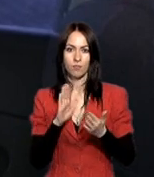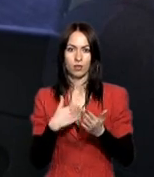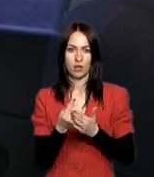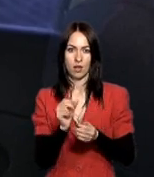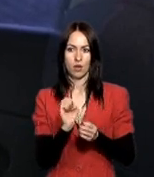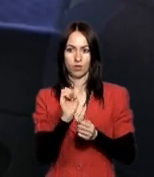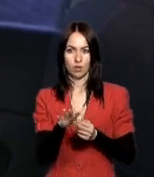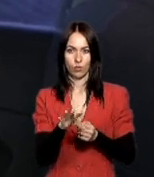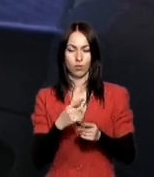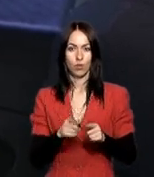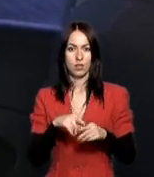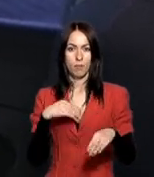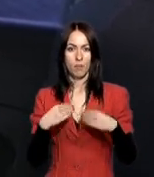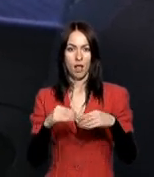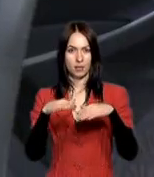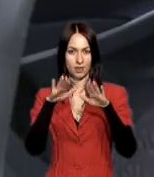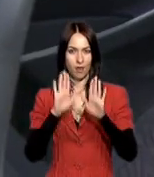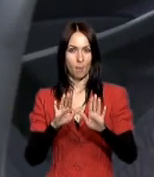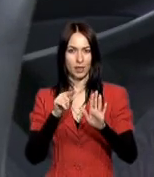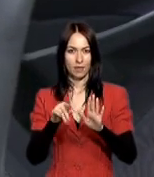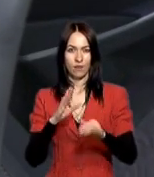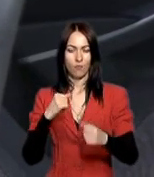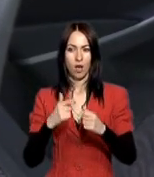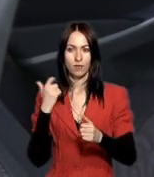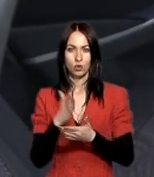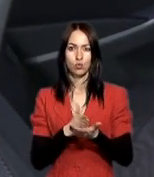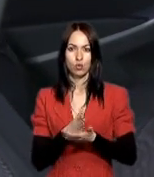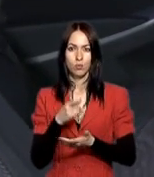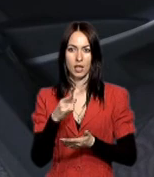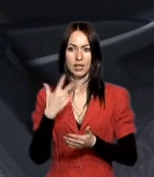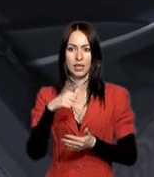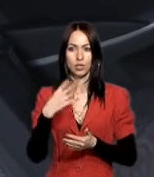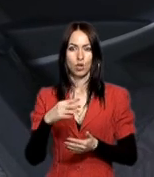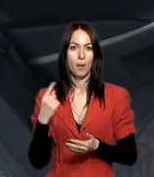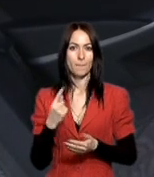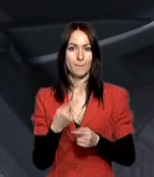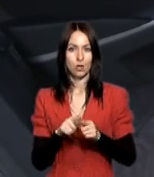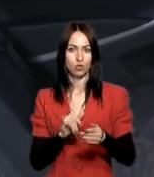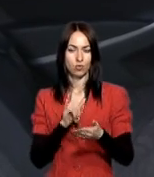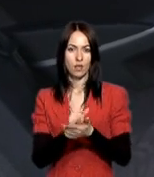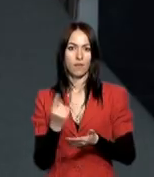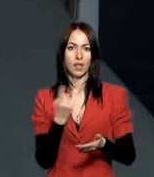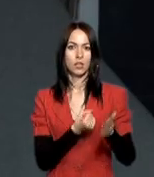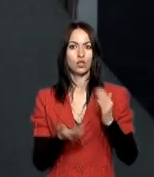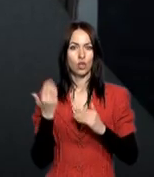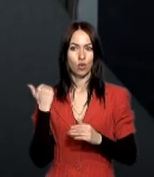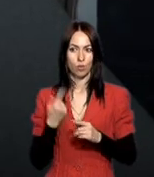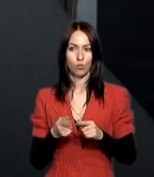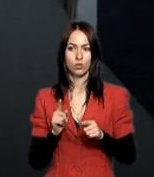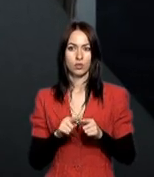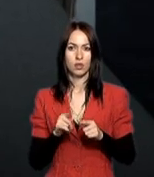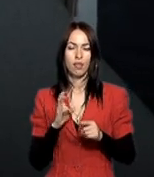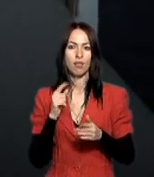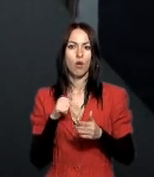розрахунку. Це пластикова плівка в машині харківської служби таксі 3040. Першу таку встановили тиждень тому. І це зовсім